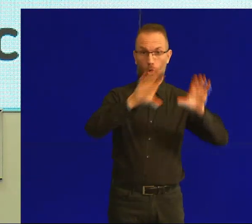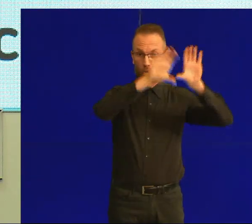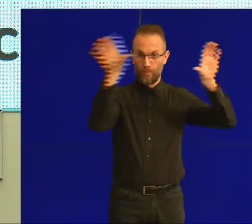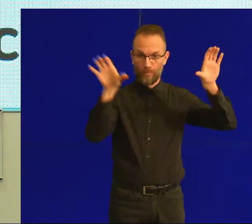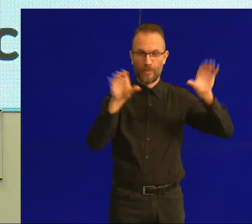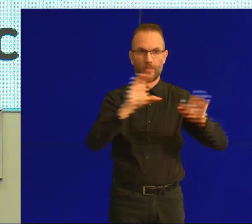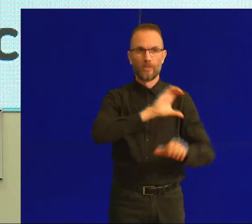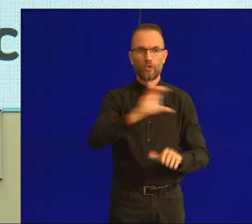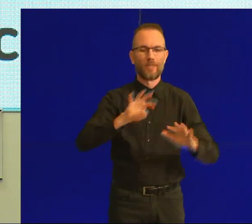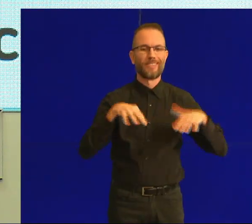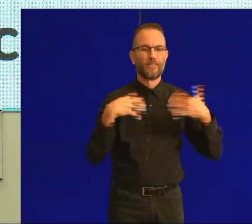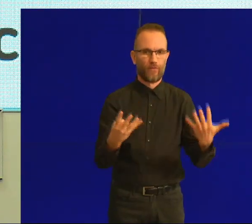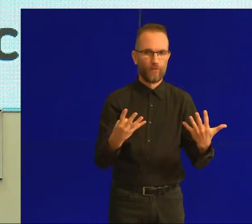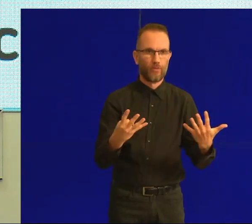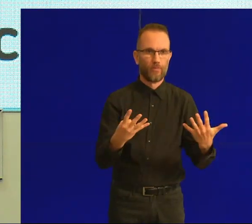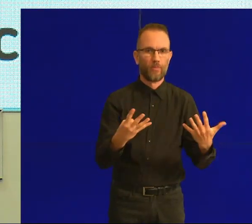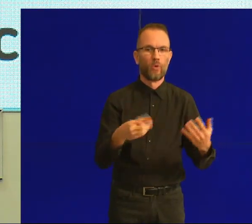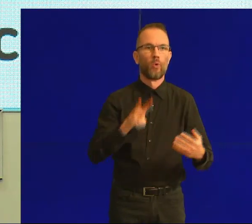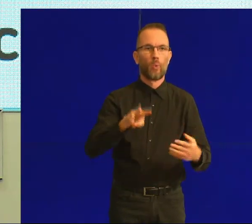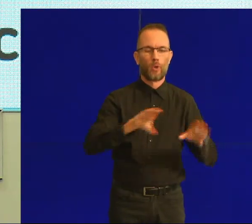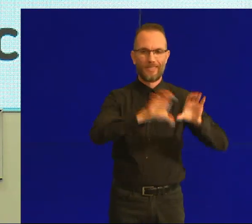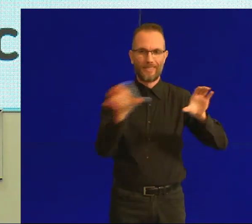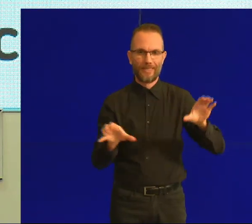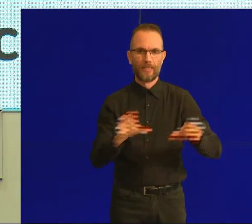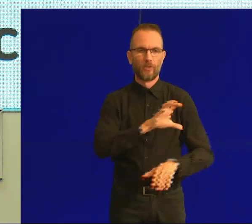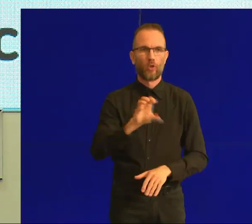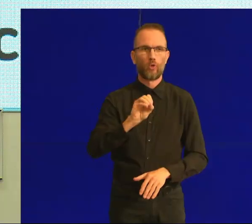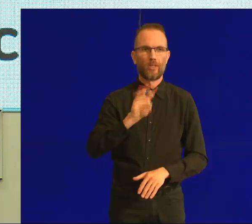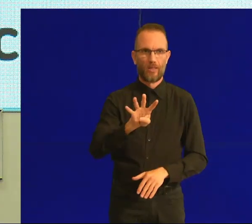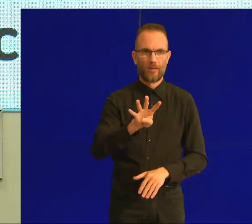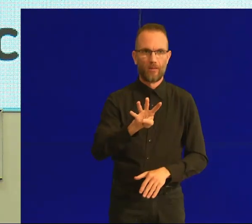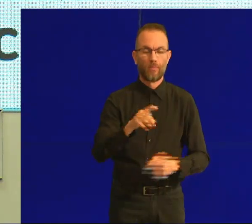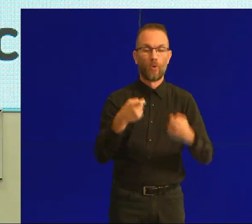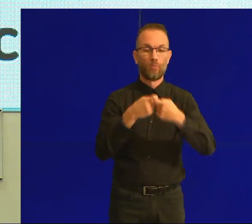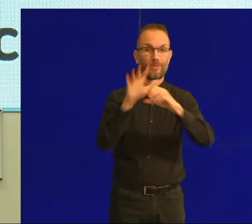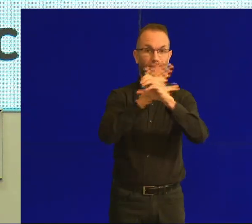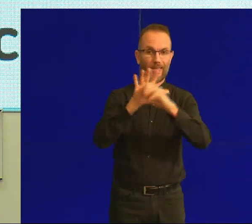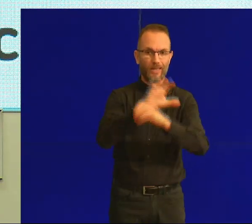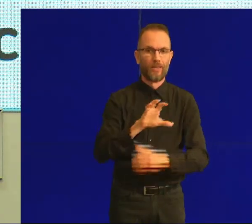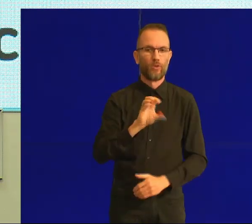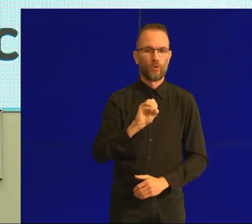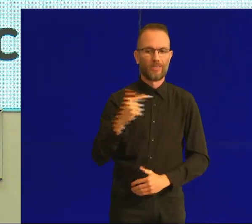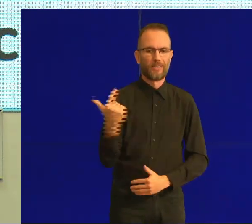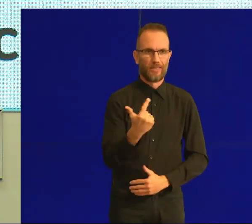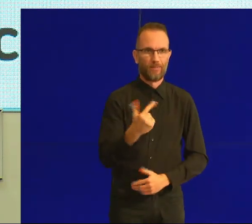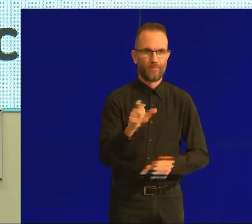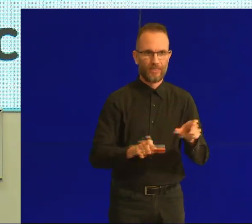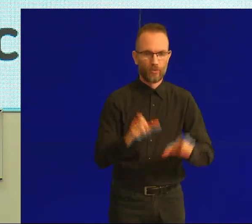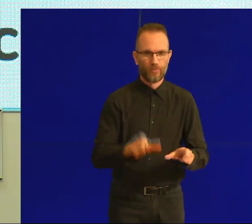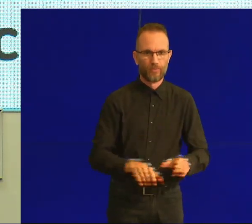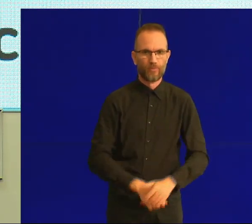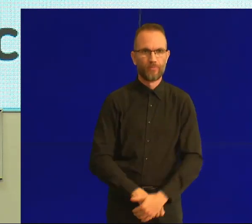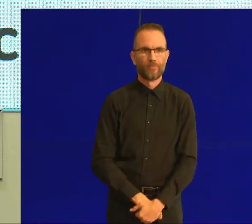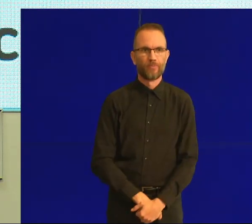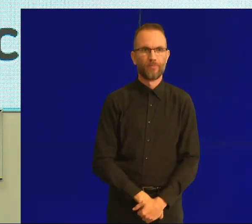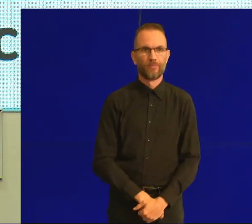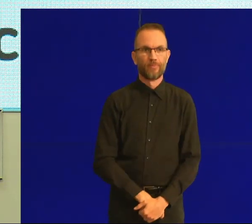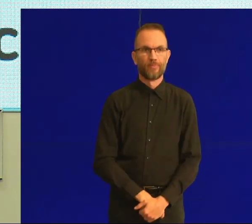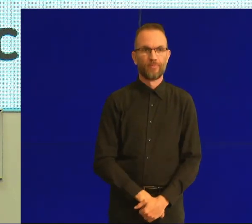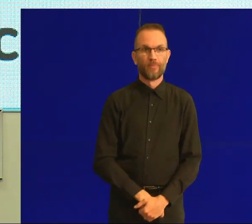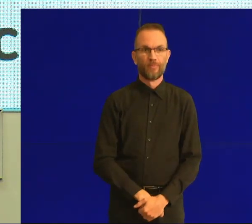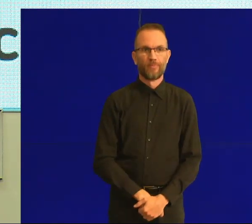134 en wallonie et 37 à bruxelles parmi les personnes décédées 93